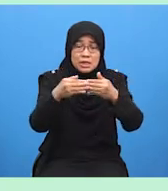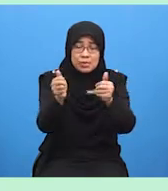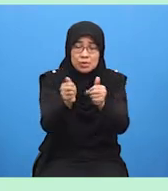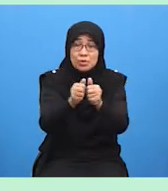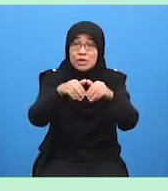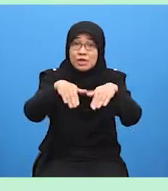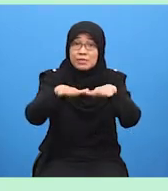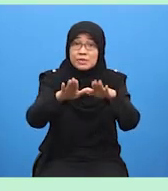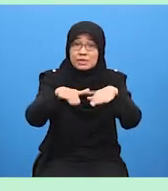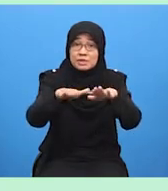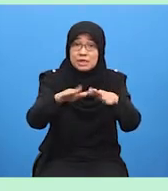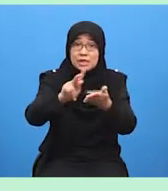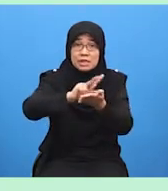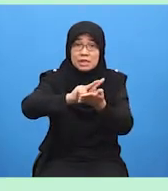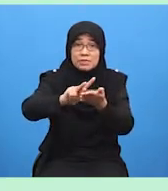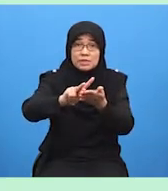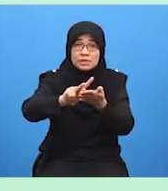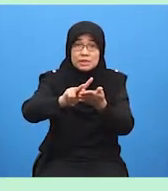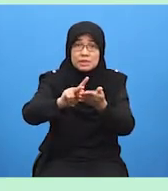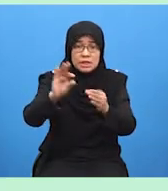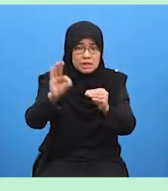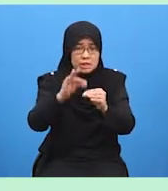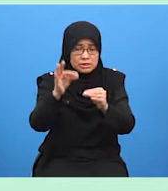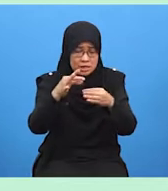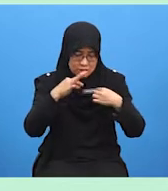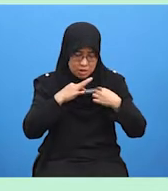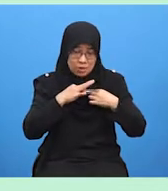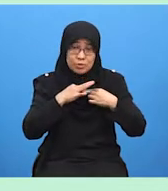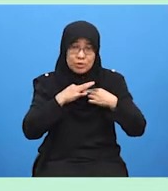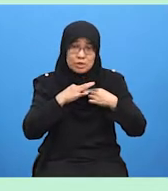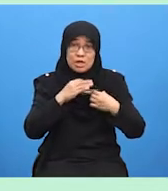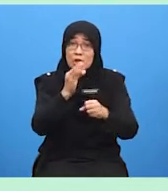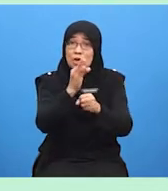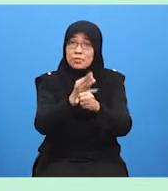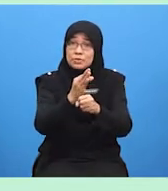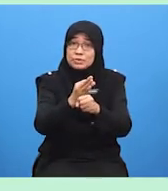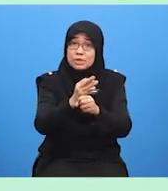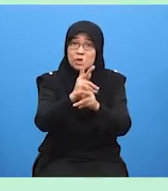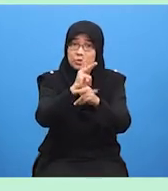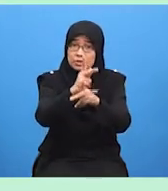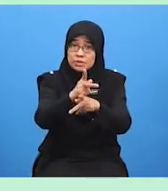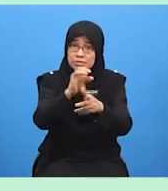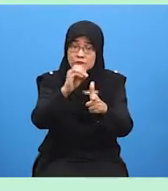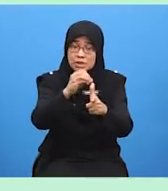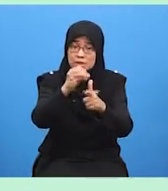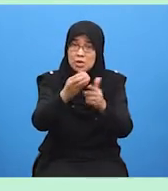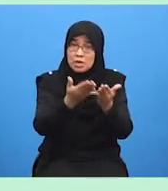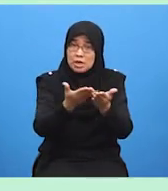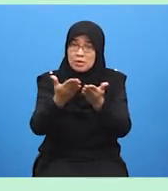sebagai kemasan produk. Fungsi beg ini adalah untuk menyimpan atau membawa telefon